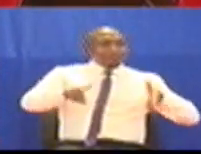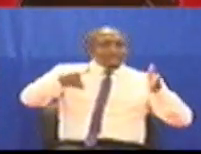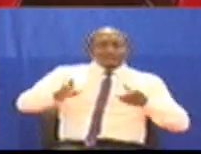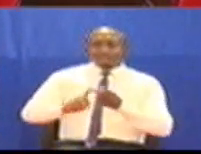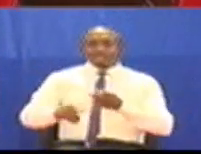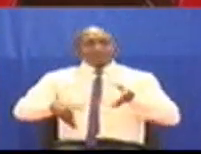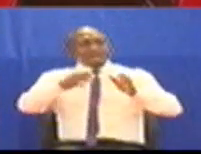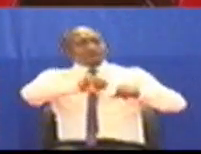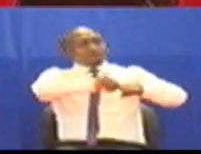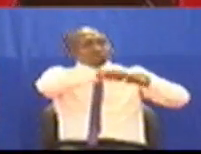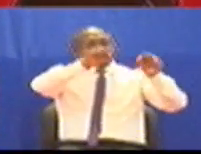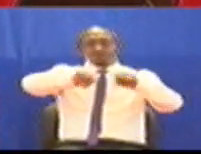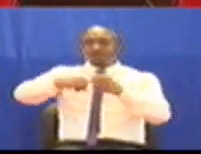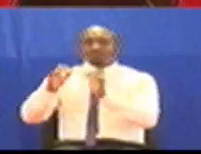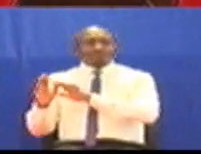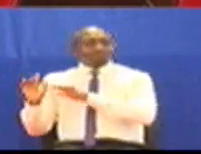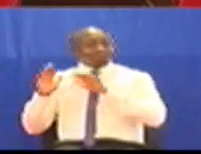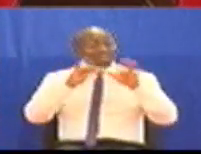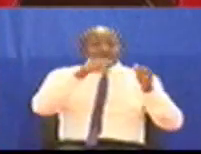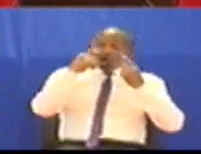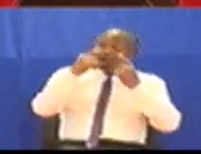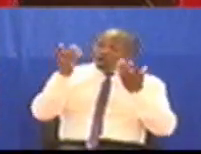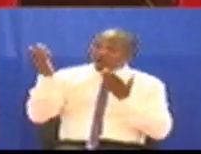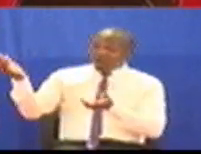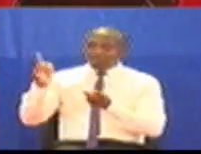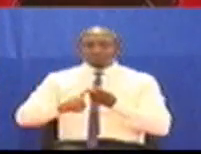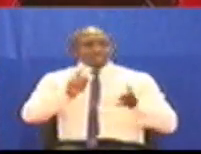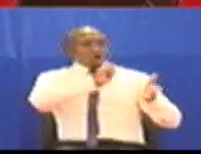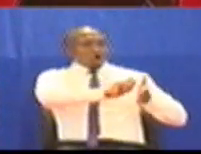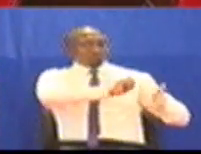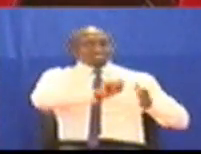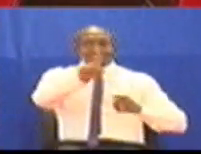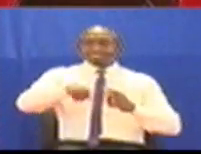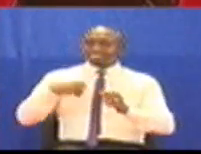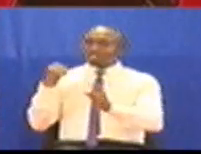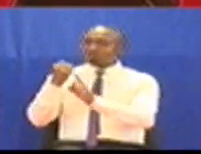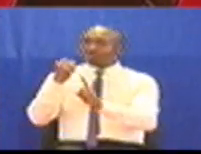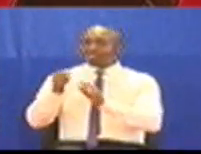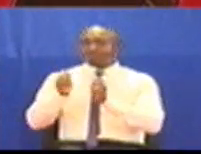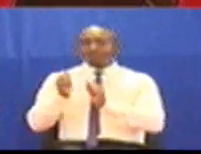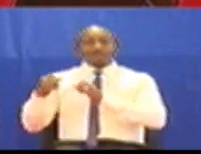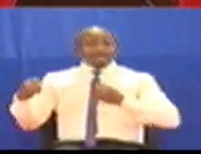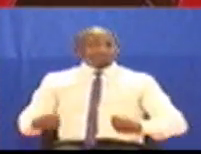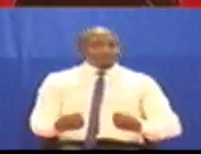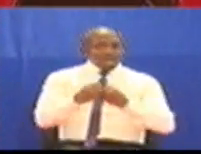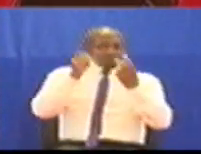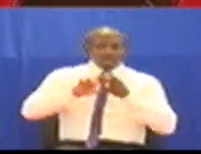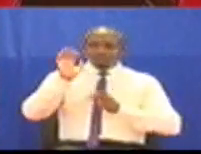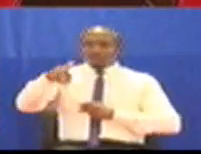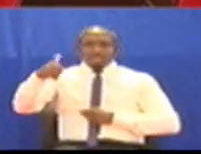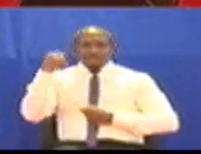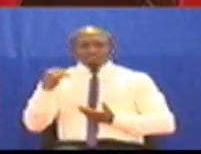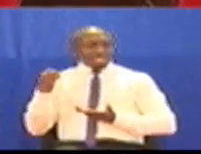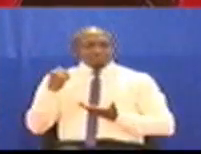ni mbovu na mafuriko ndio hivyo kama unavyoona tena, na ofisi ambayo inashughulikia swala la maafa mwaka jana haijapewa